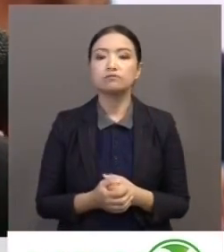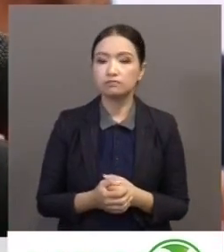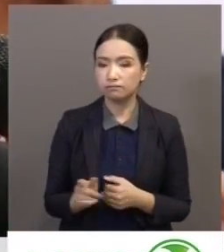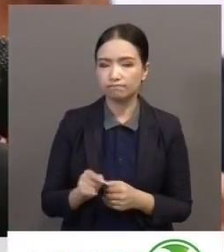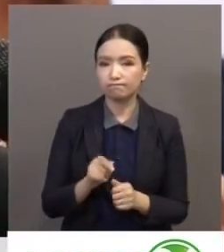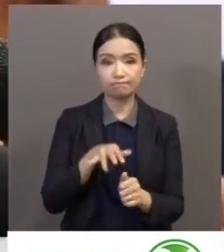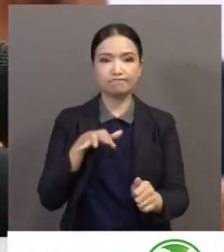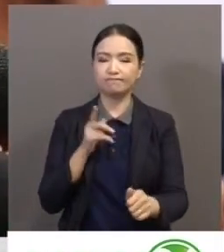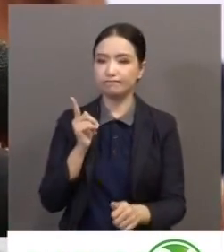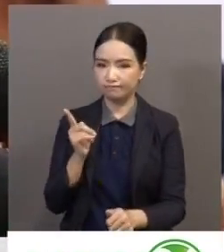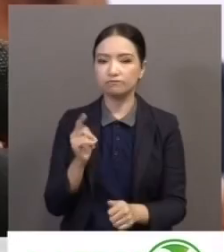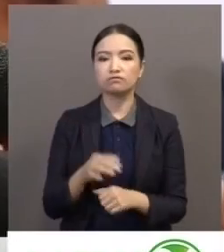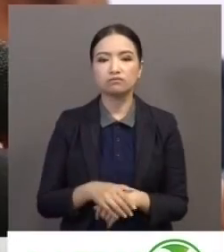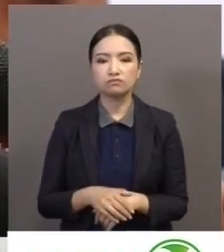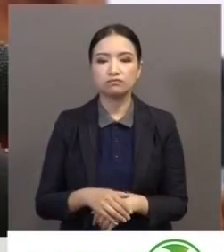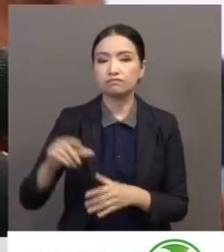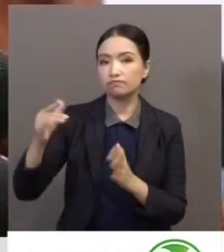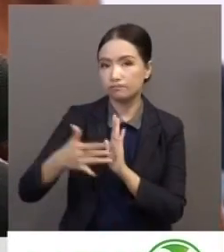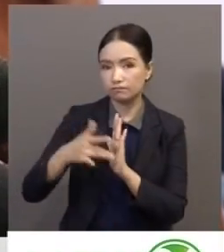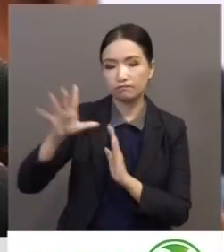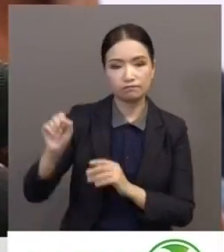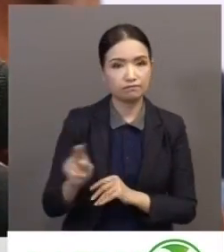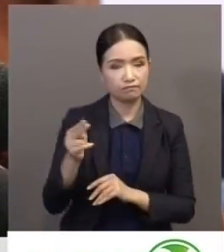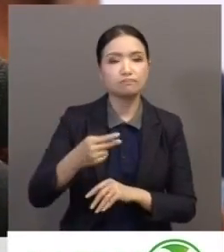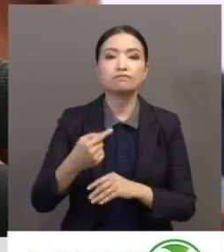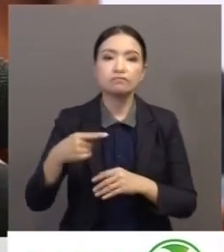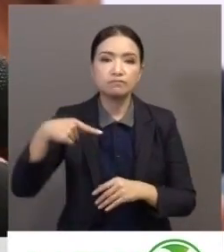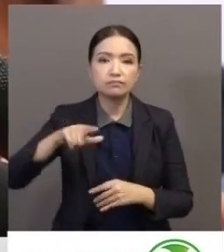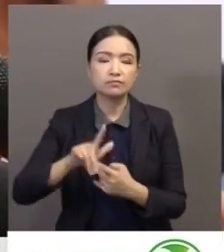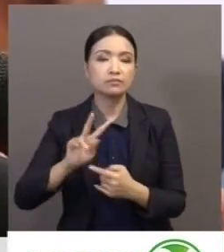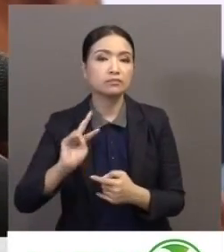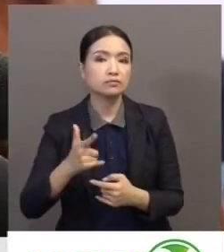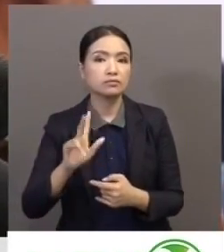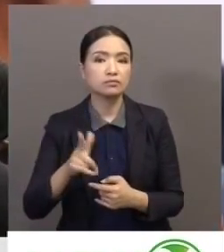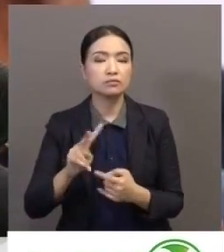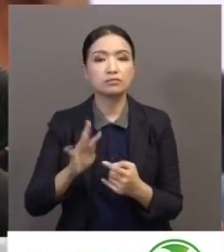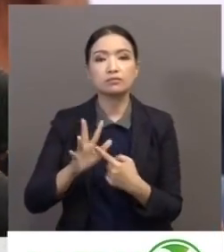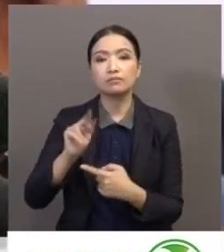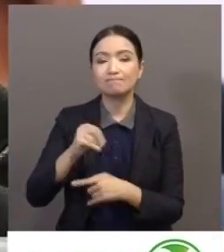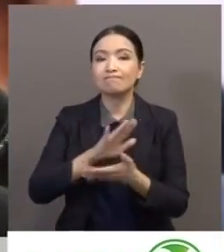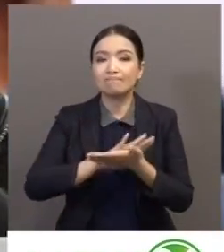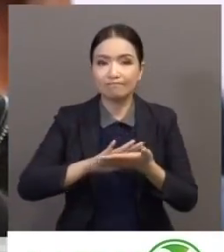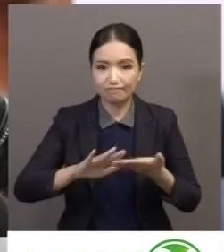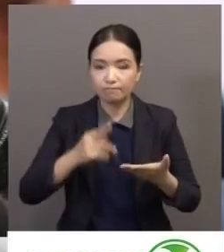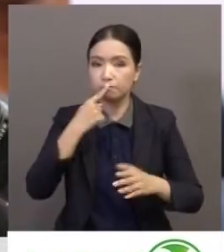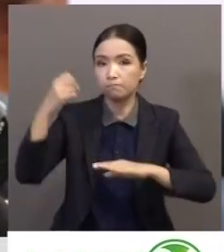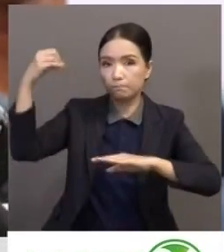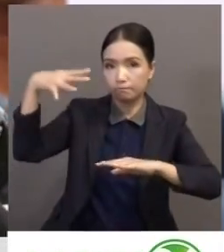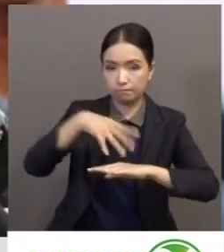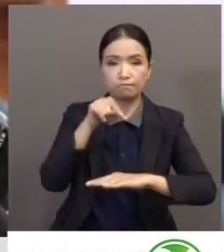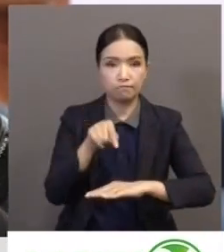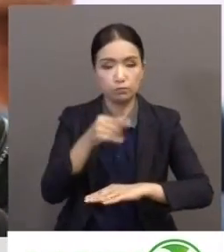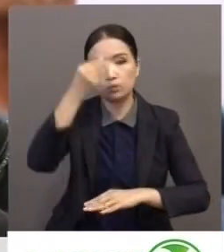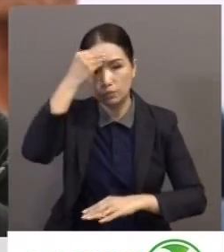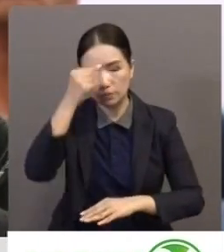จะแนวหน้าในการนำเอาเทคโนโลยีมาใช้ในเรื่องของพลังงานสะอาดนะครับเพราะฉะนั้นเราก็คิดว่าการมาทำโรงไฟฟ้าพลังแสงอาทิต